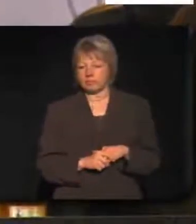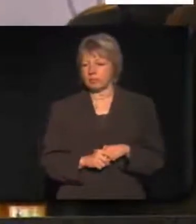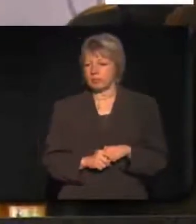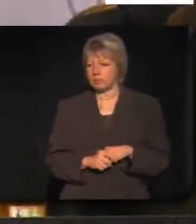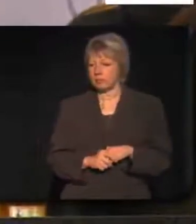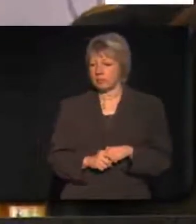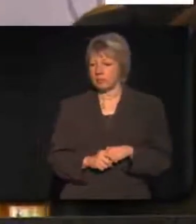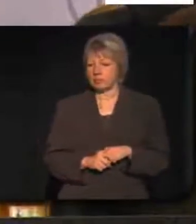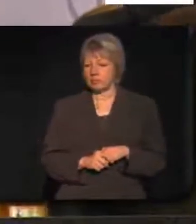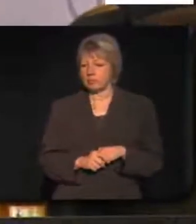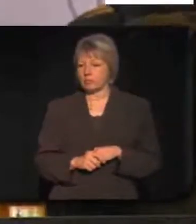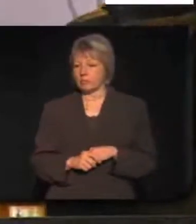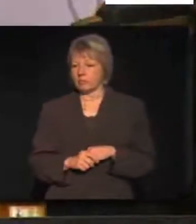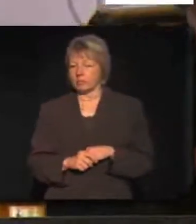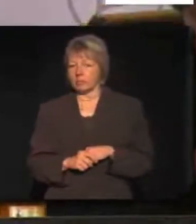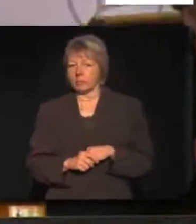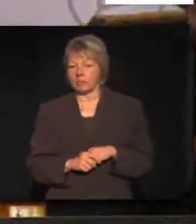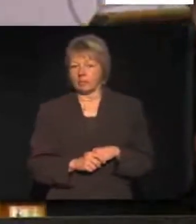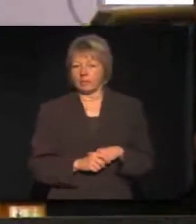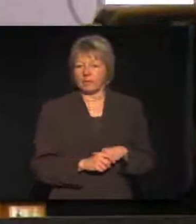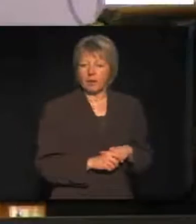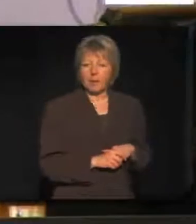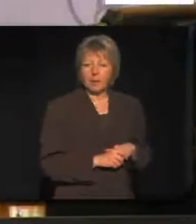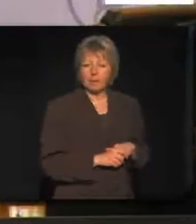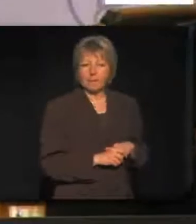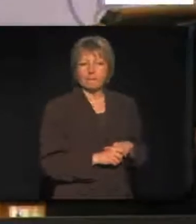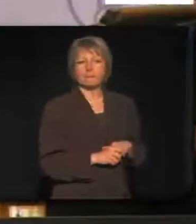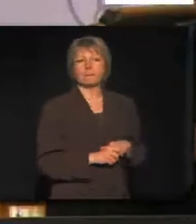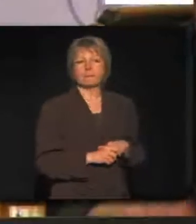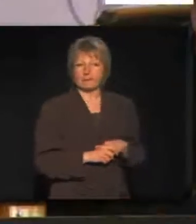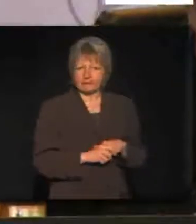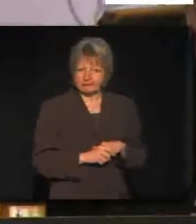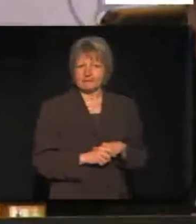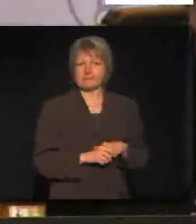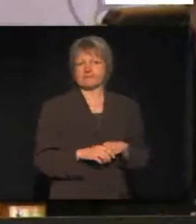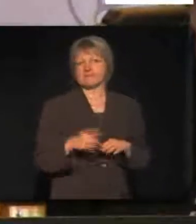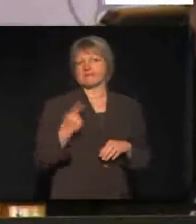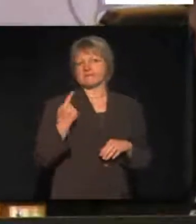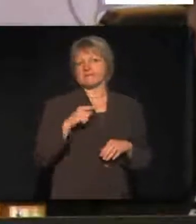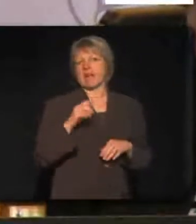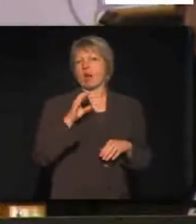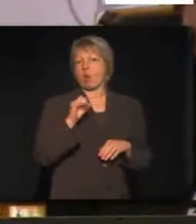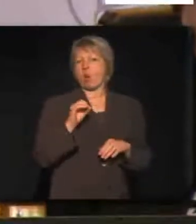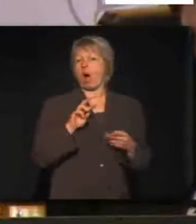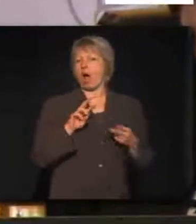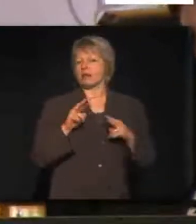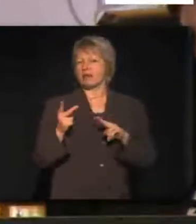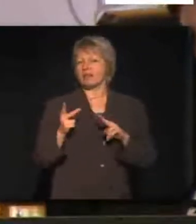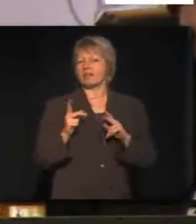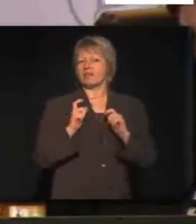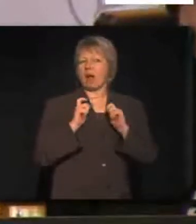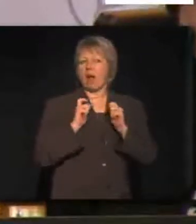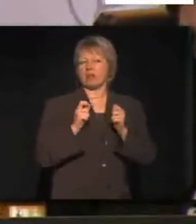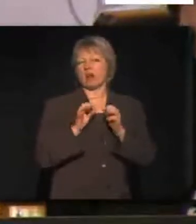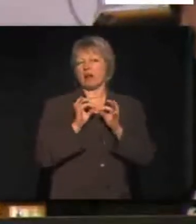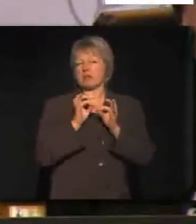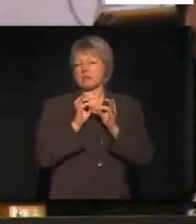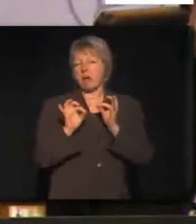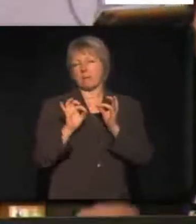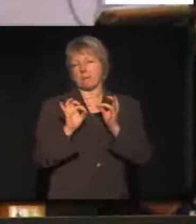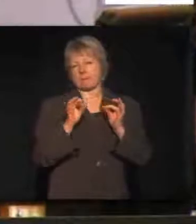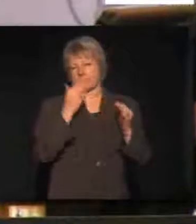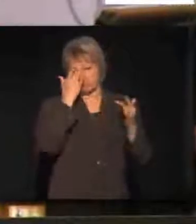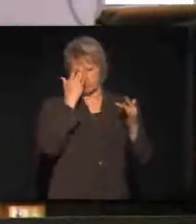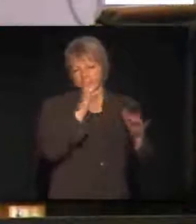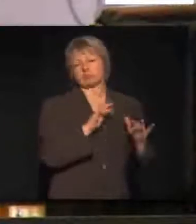so stimmt Karten runter der Geo alternativ-antrag ist knapp angegenommen aber angenommen